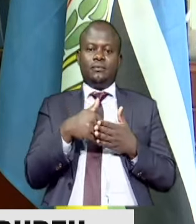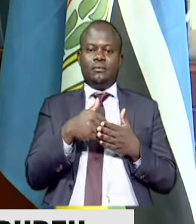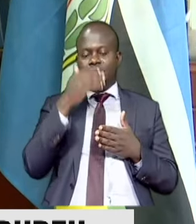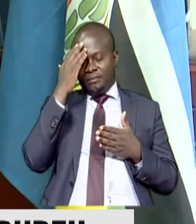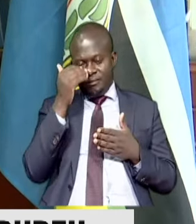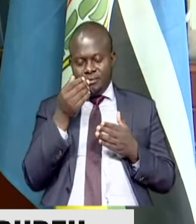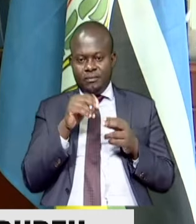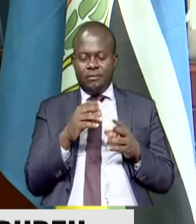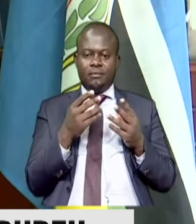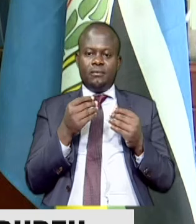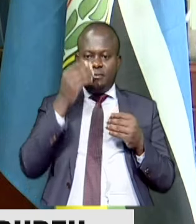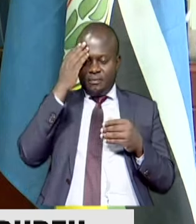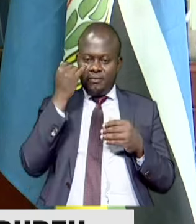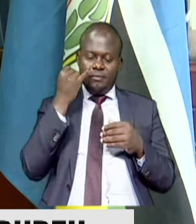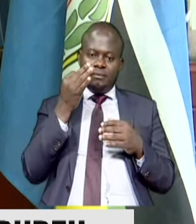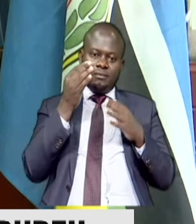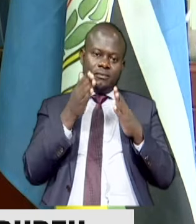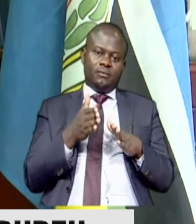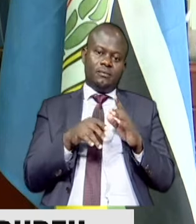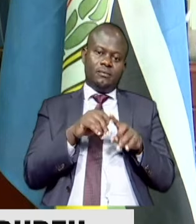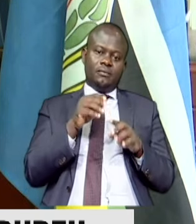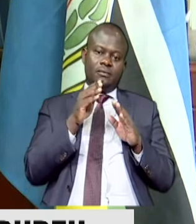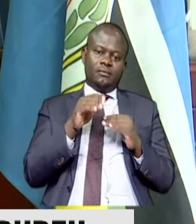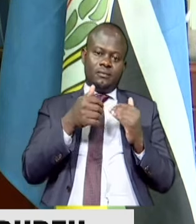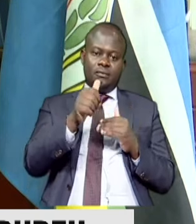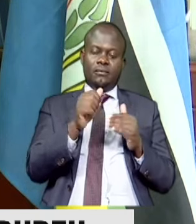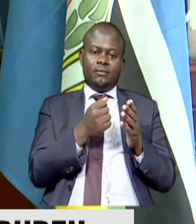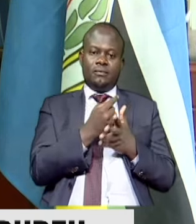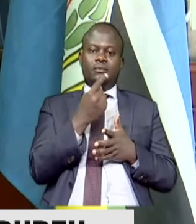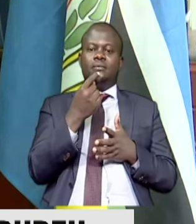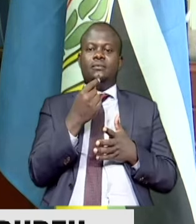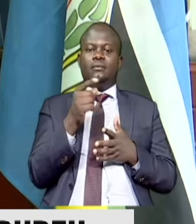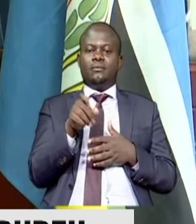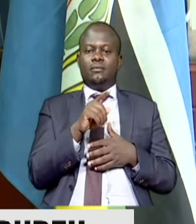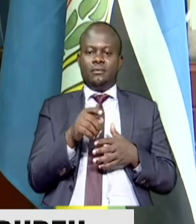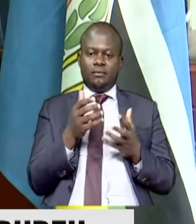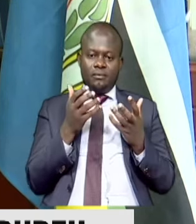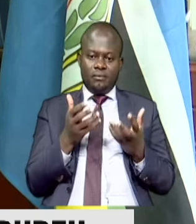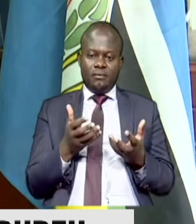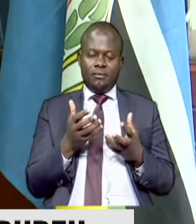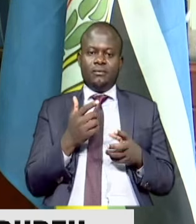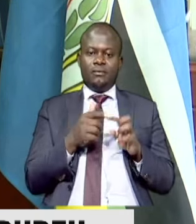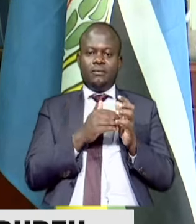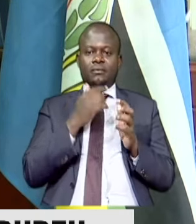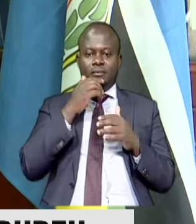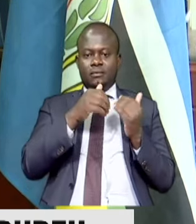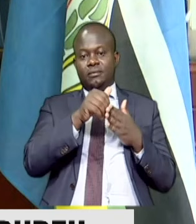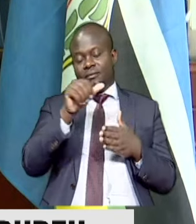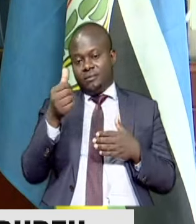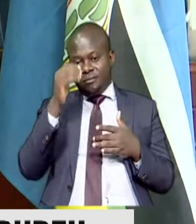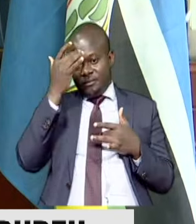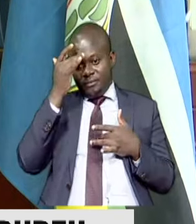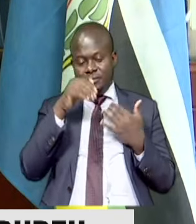inyoroshyo, kuko iyo umuntu yishe umuntu ari we wabiteye icyaha kiba kiremereye, ariko hari inyoroshyo, hari izindi ndwara yari arwaye,